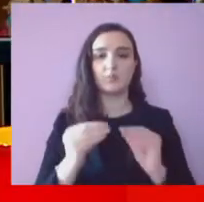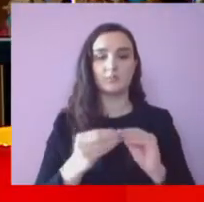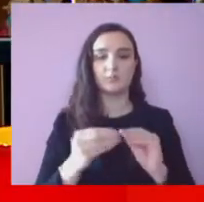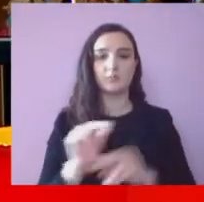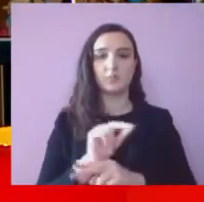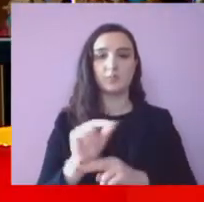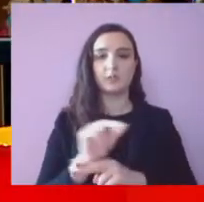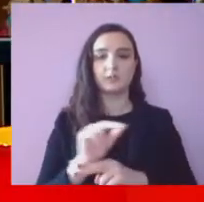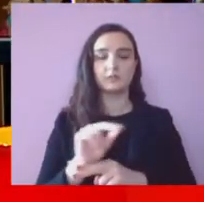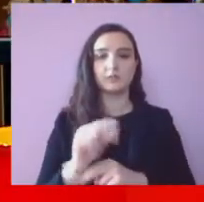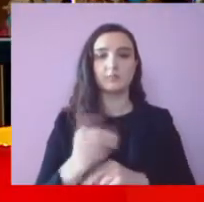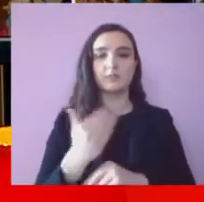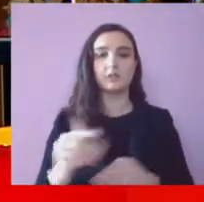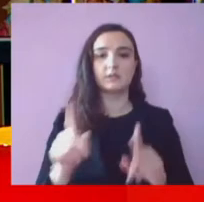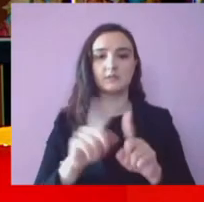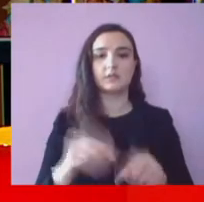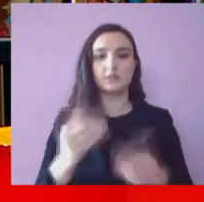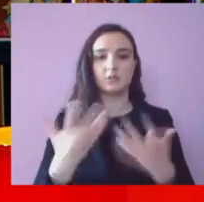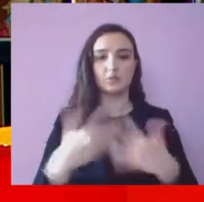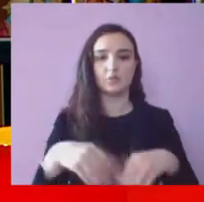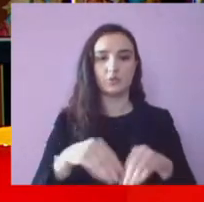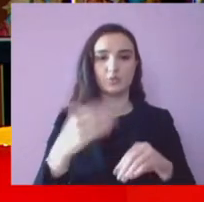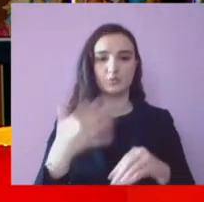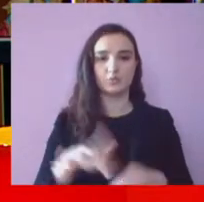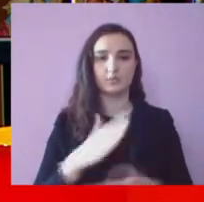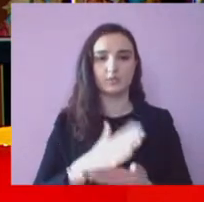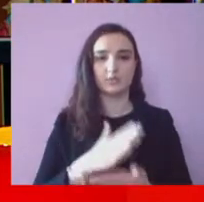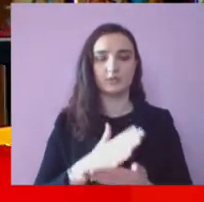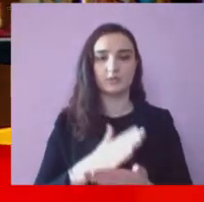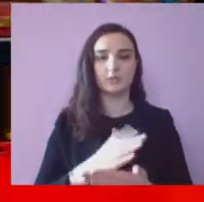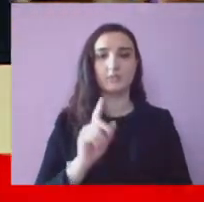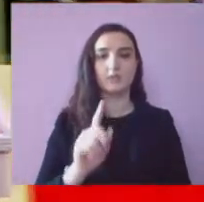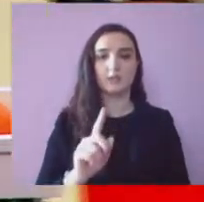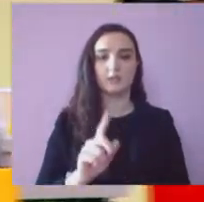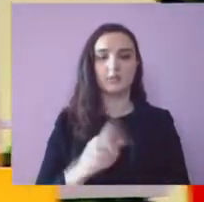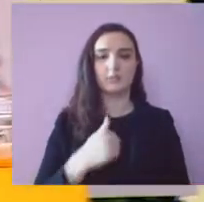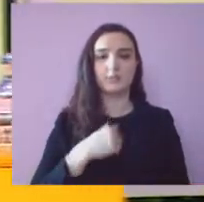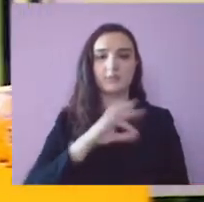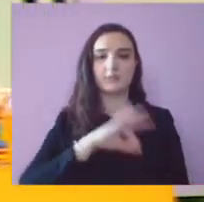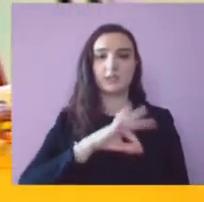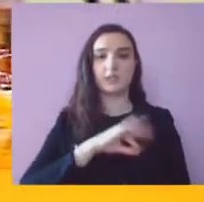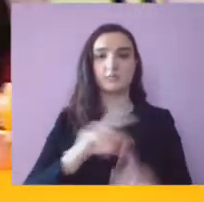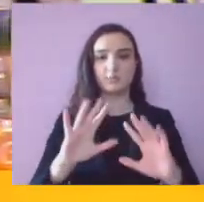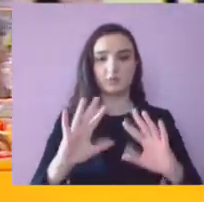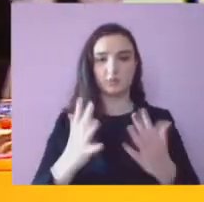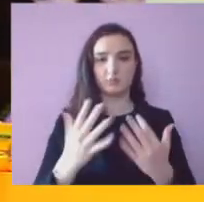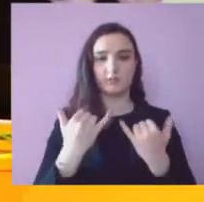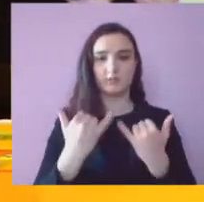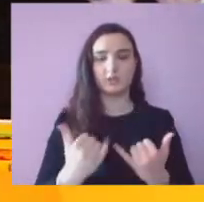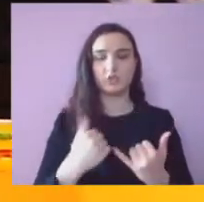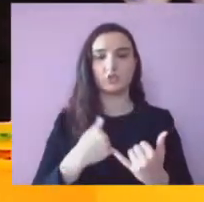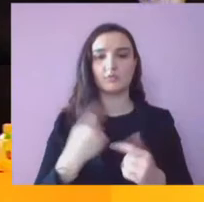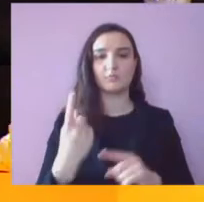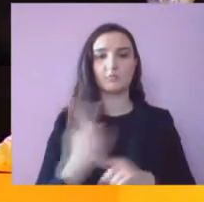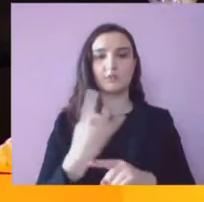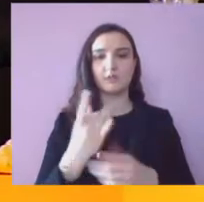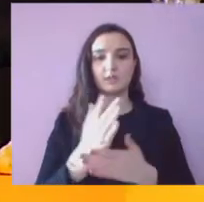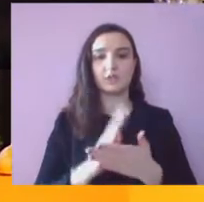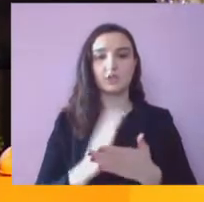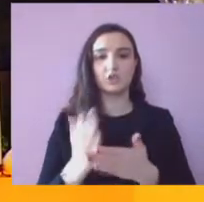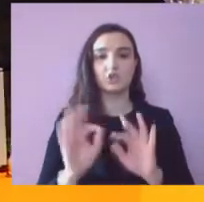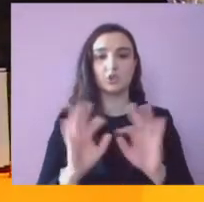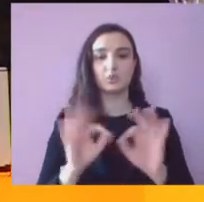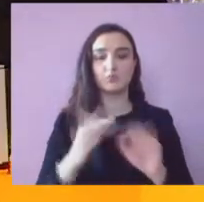და მართვისათვის, თქვენს ოჯახში უკვე დამკვიდრებულია. მაგრამ მე ვისარგებლებ შემთხვევით, რაკი დღეს ჩვენ პირველ ნაწილში ვისაუბრეთ